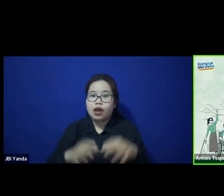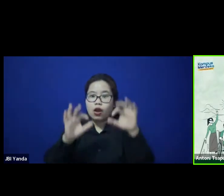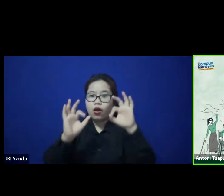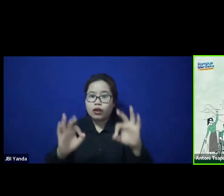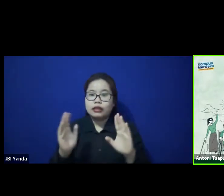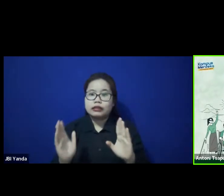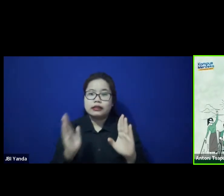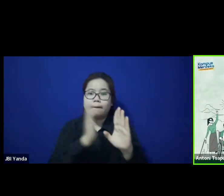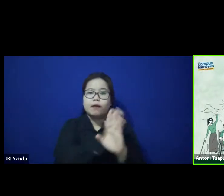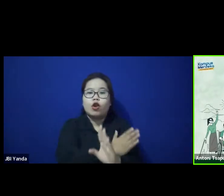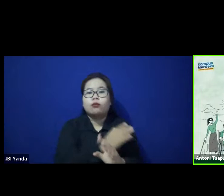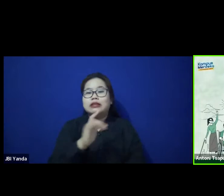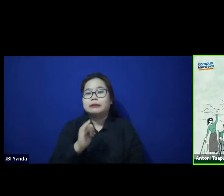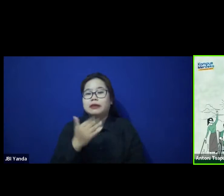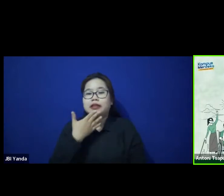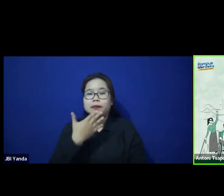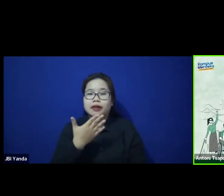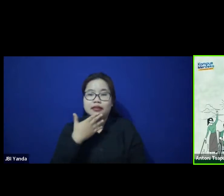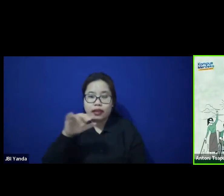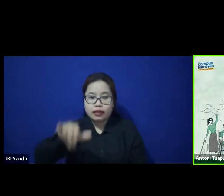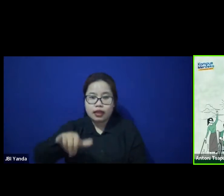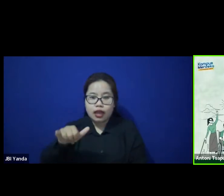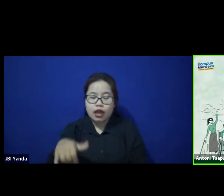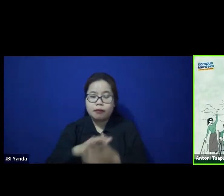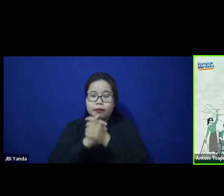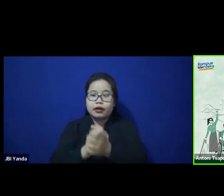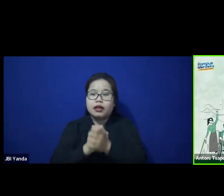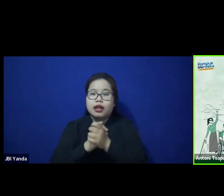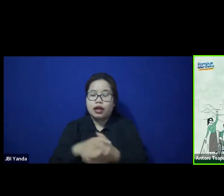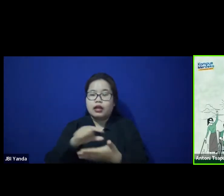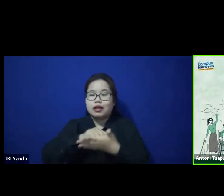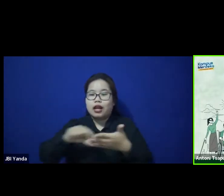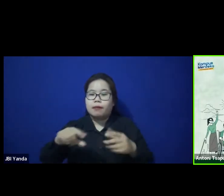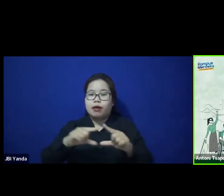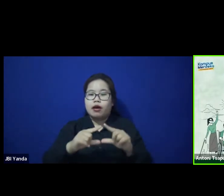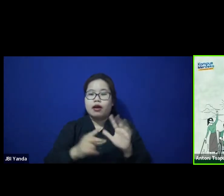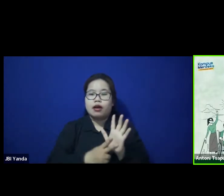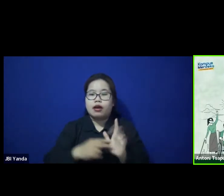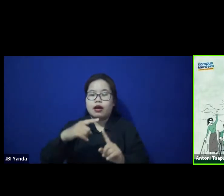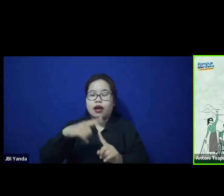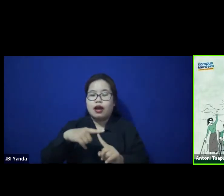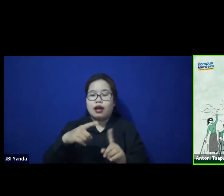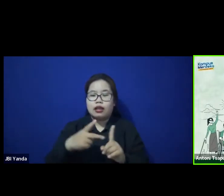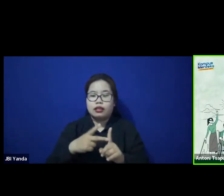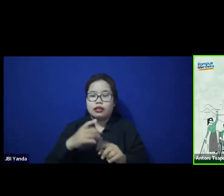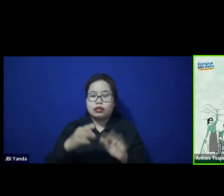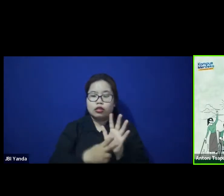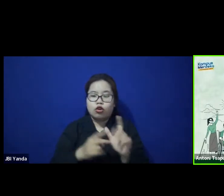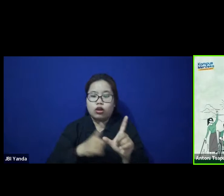Sebelumnya, seperti biasa, perkenalkan nama saya Antoni Saputra. Saat ini